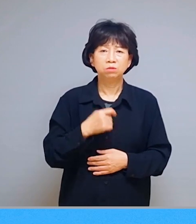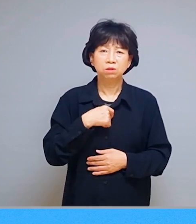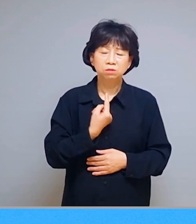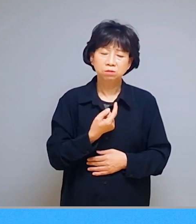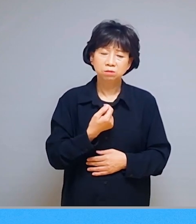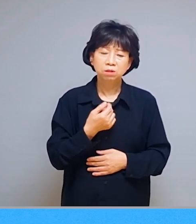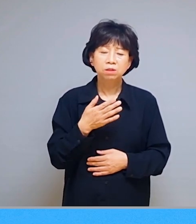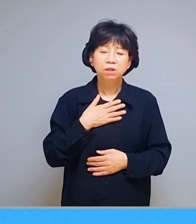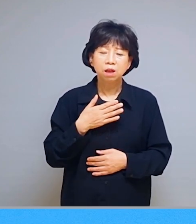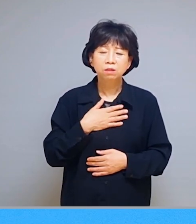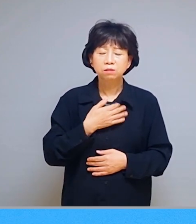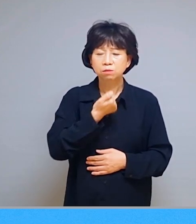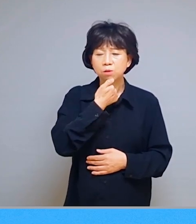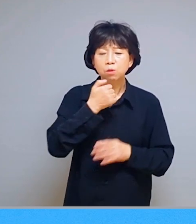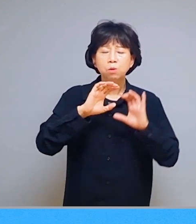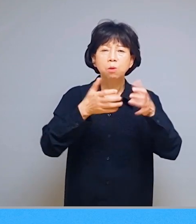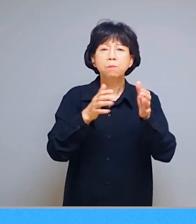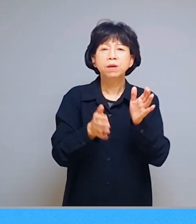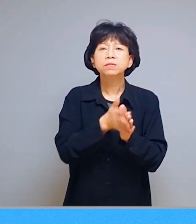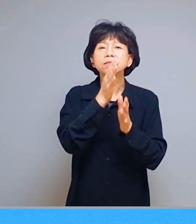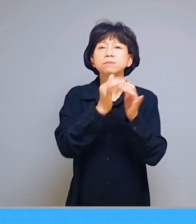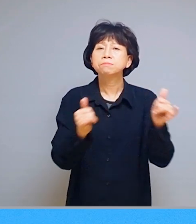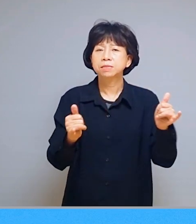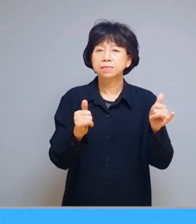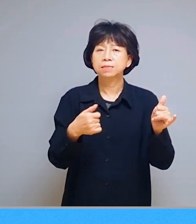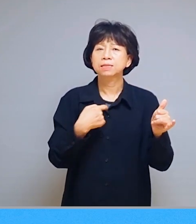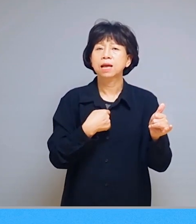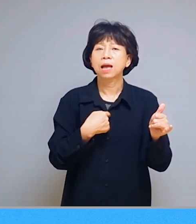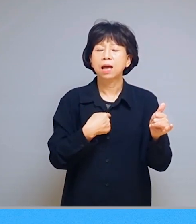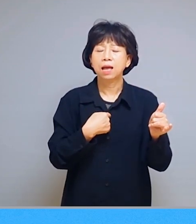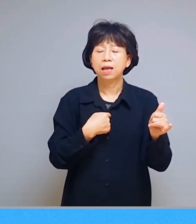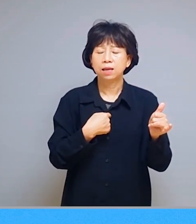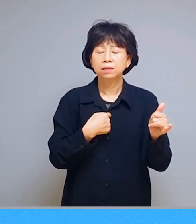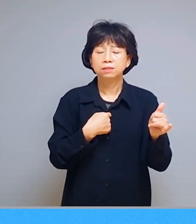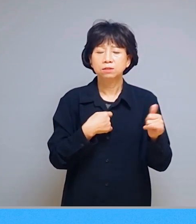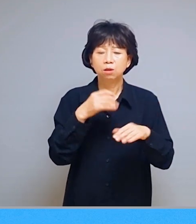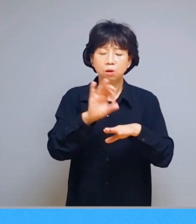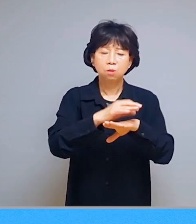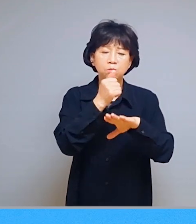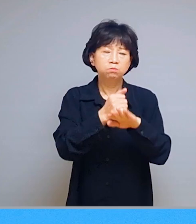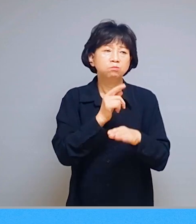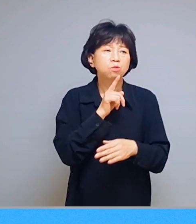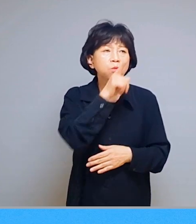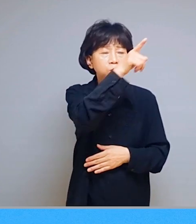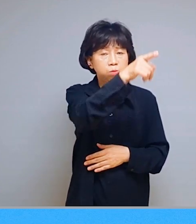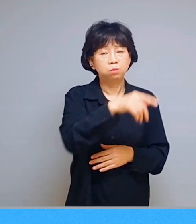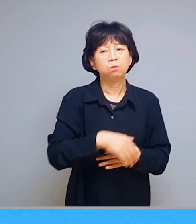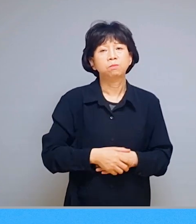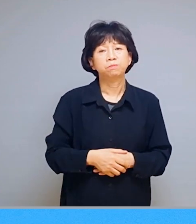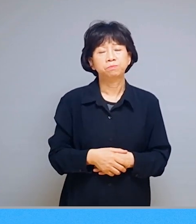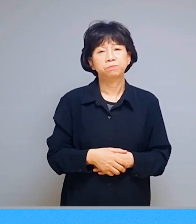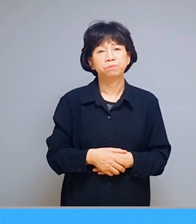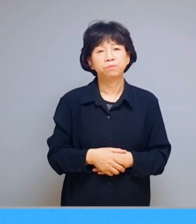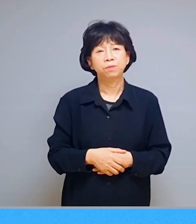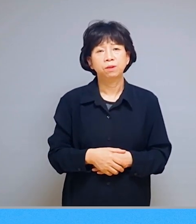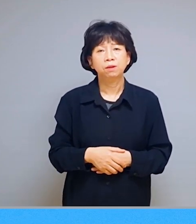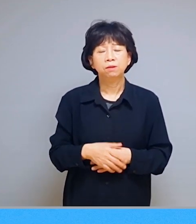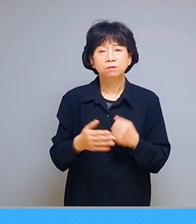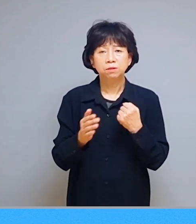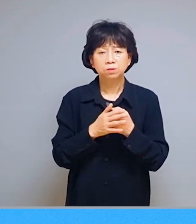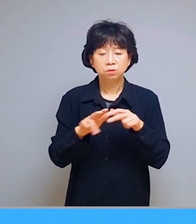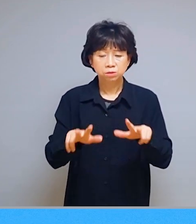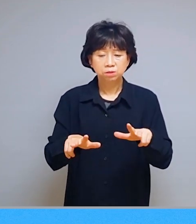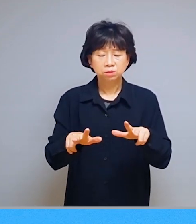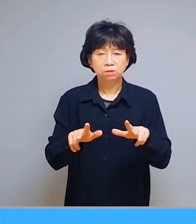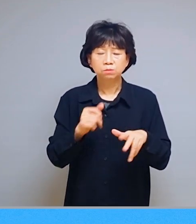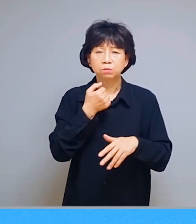로마 시민권자다라는 것을 밝히며 황제에게 상소를 하게 됩니다. 그래서 로마로